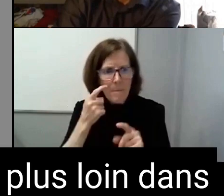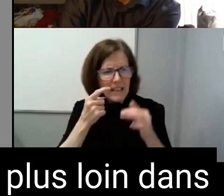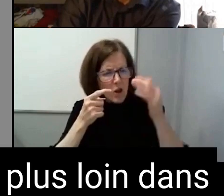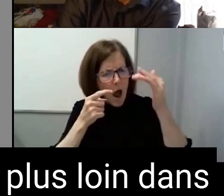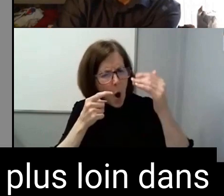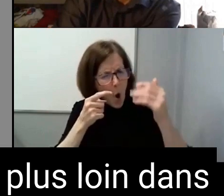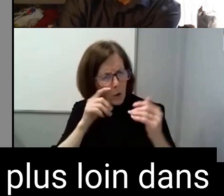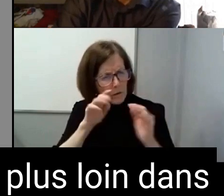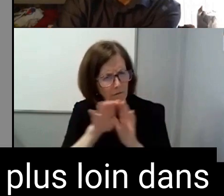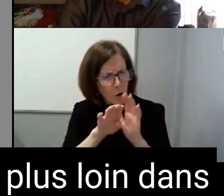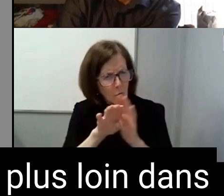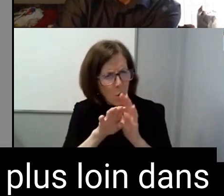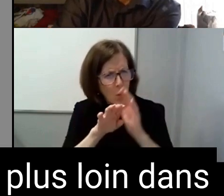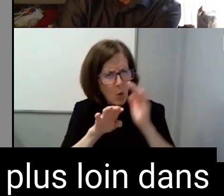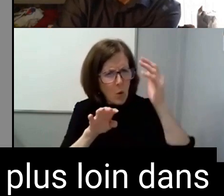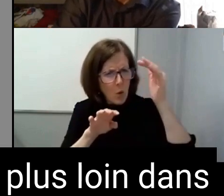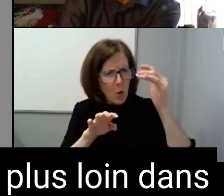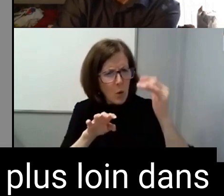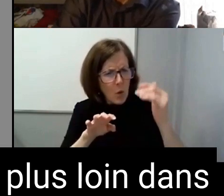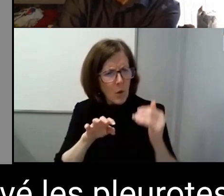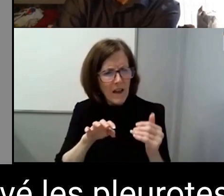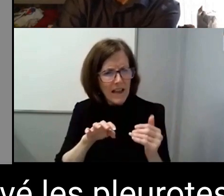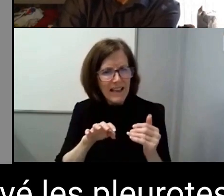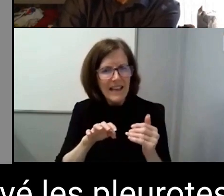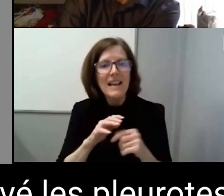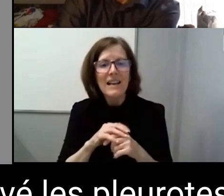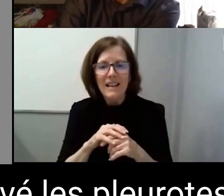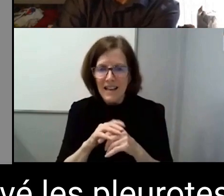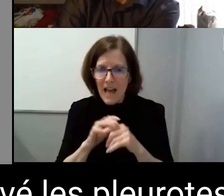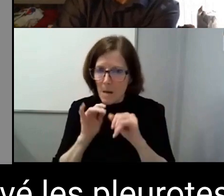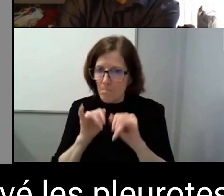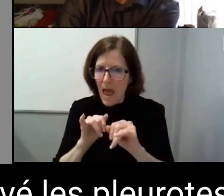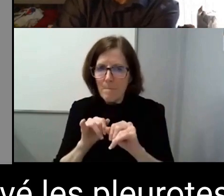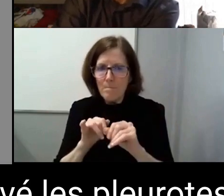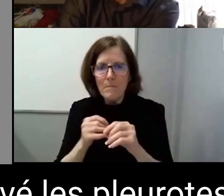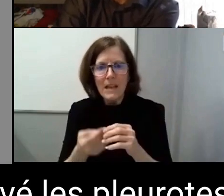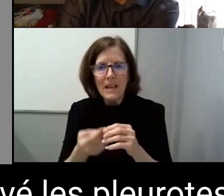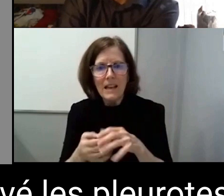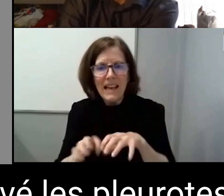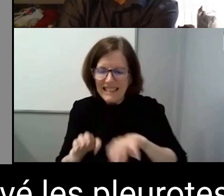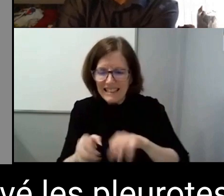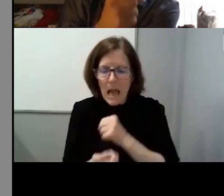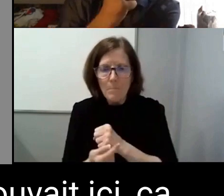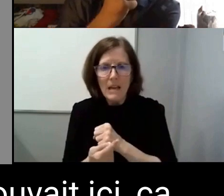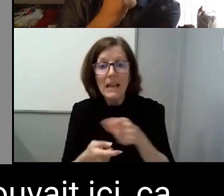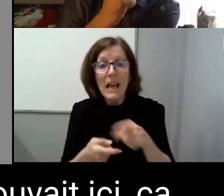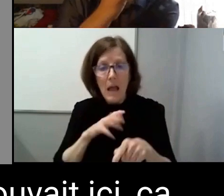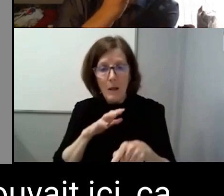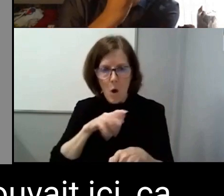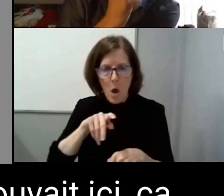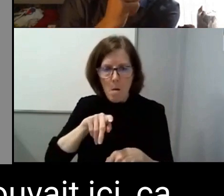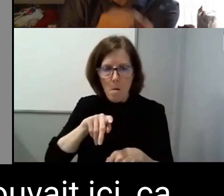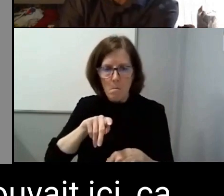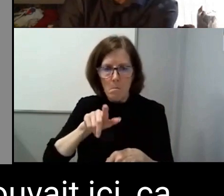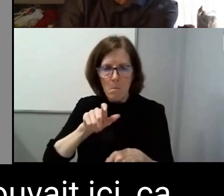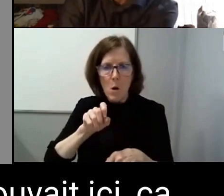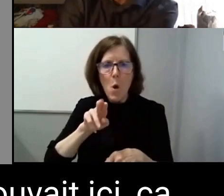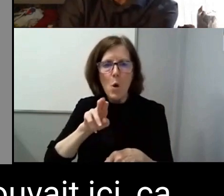notre installation. C'est la même dynamique qu'on a retrouvée, c'est les pleurotes ici avec les